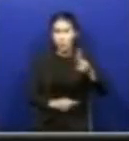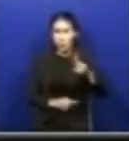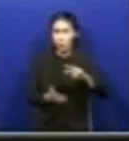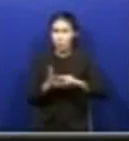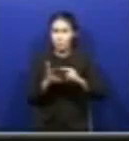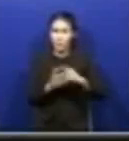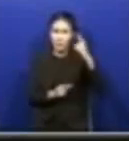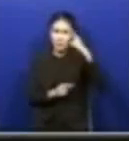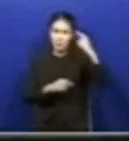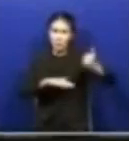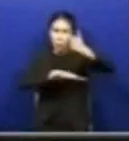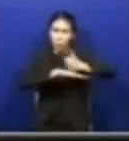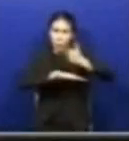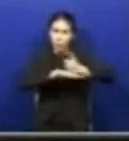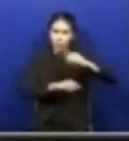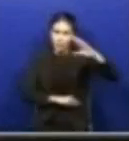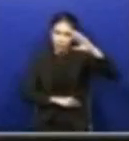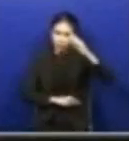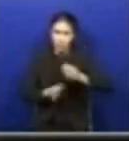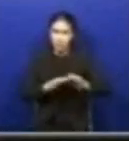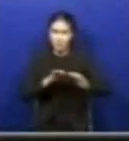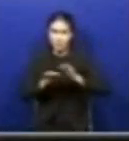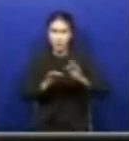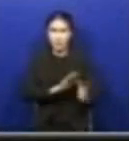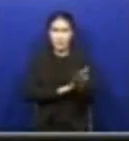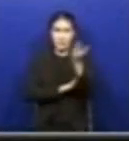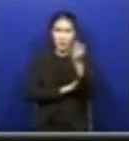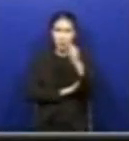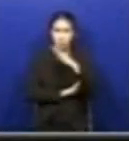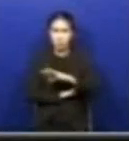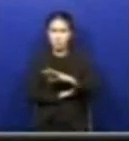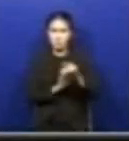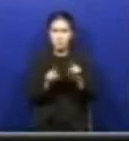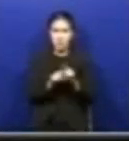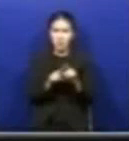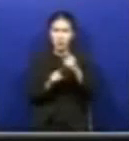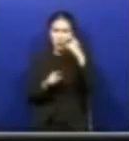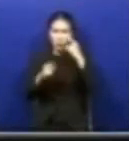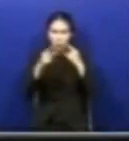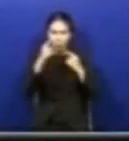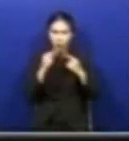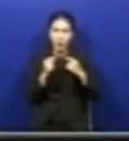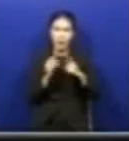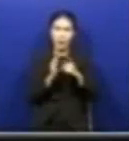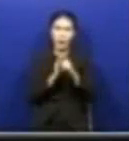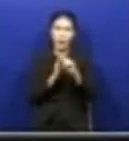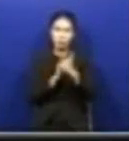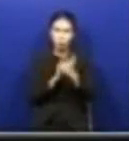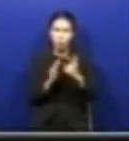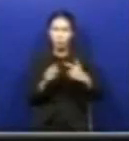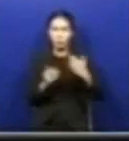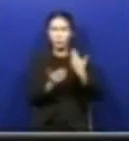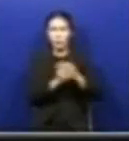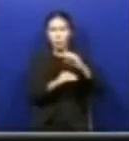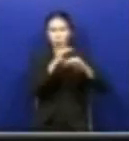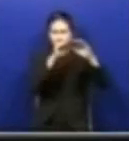คตเสนาบดีอภิปรายไปด้วยตอนเช้าแทบจะร้องไห้อ่างทองโดนตัดนายอำเภอชว